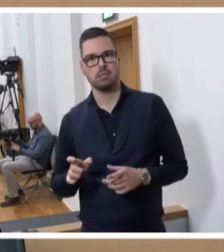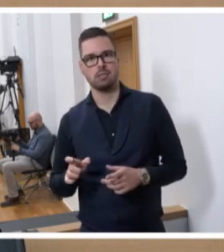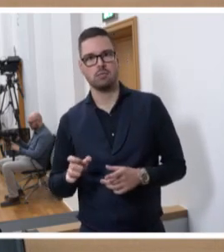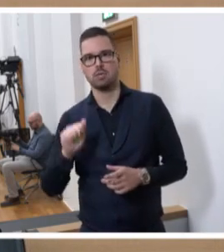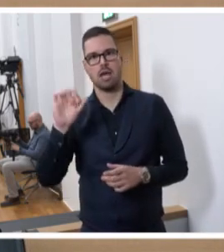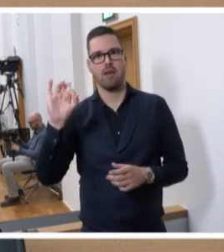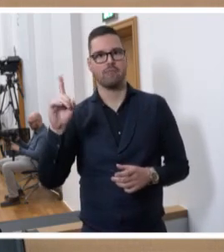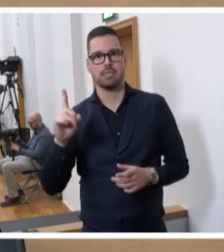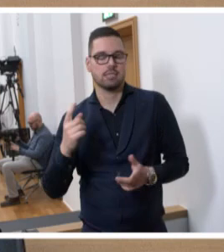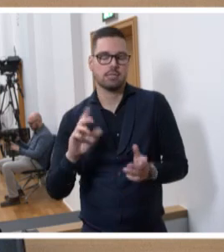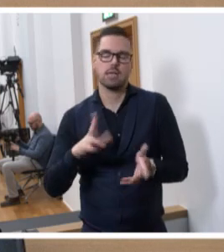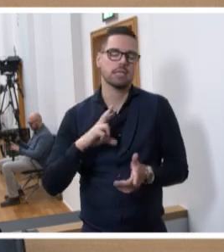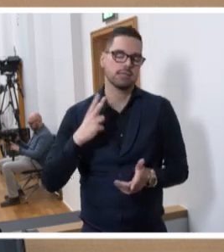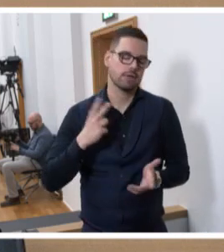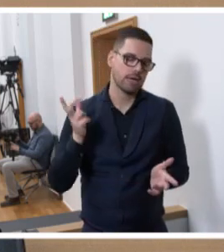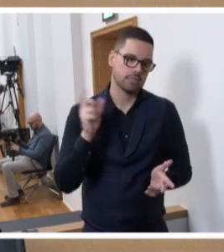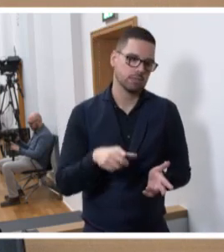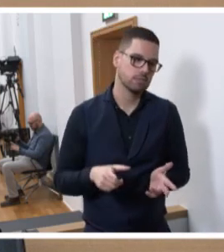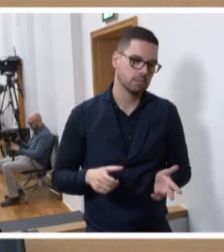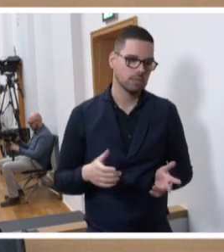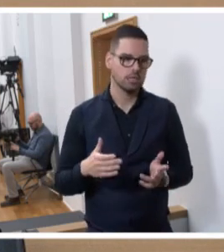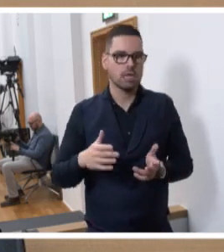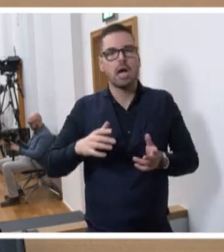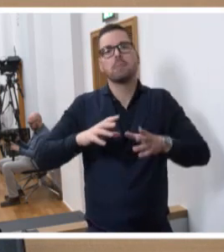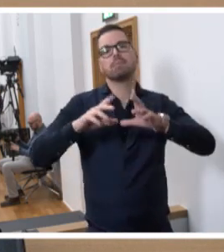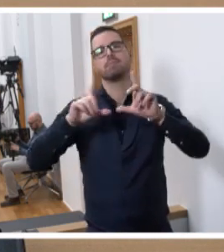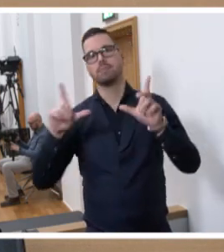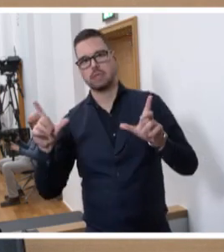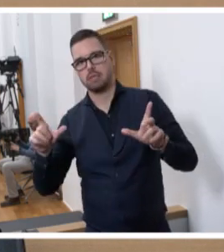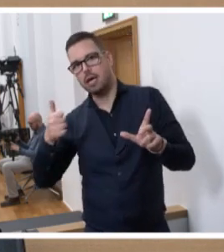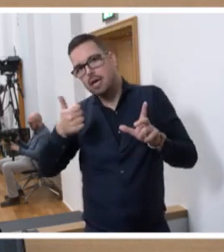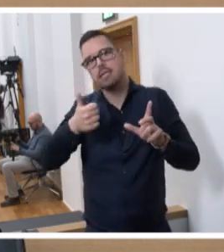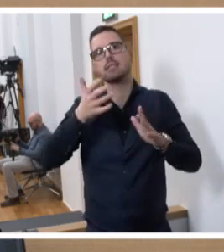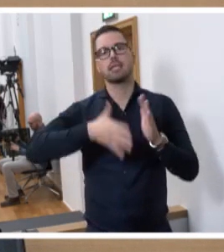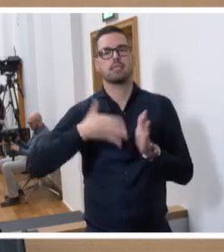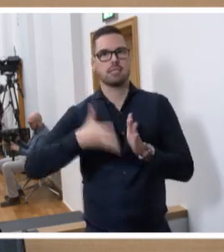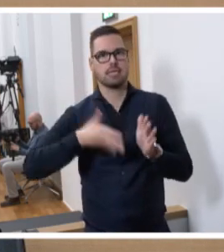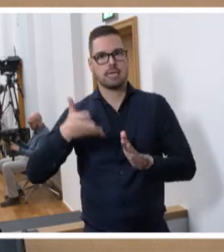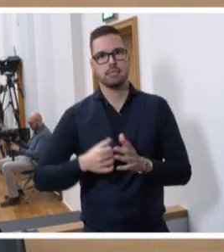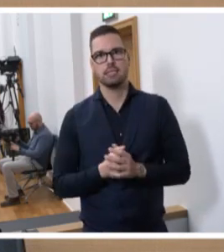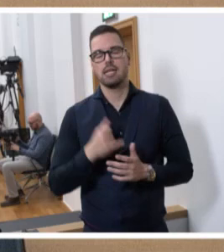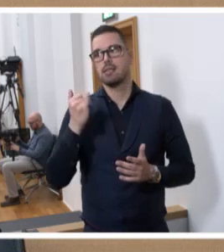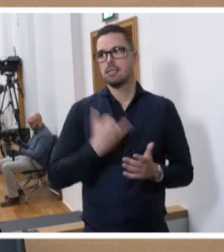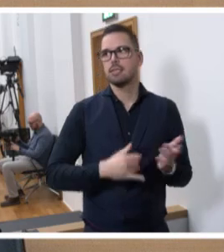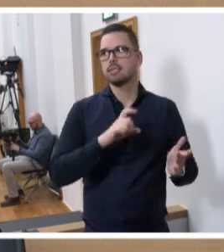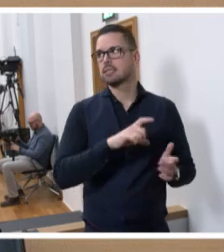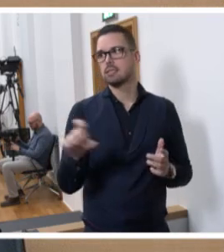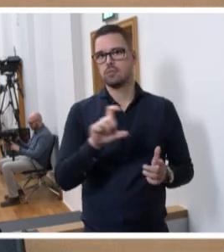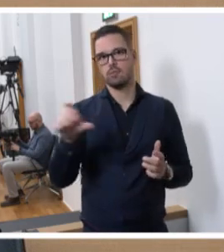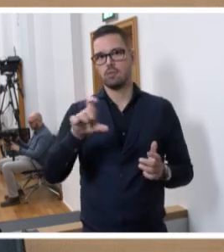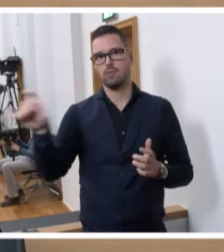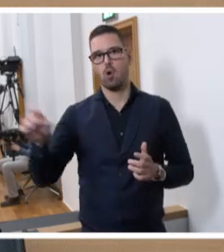von der AFD an der Stelle nichts anderes erwarten möchte aber zu der ganzen Thematik auch eins sagen weil mich das in den letzten Wochen wirklich